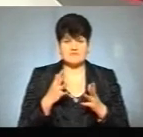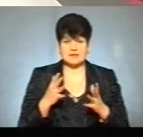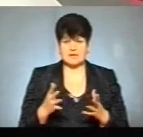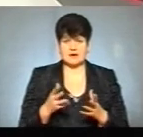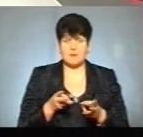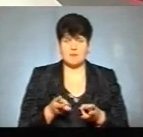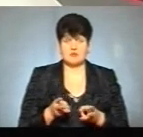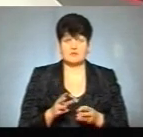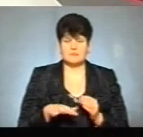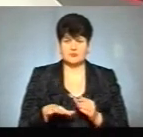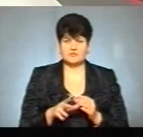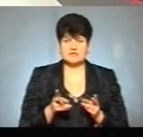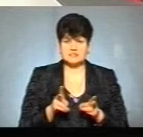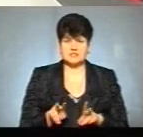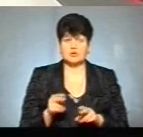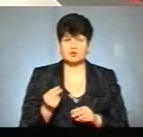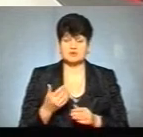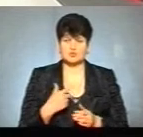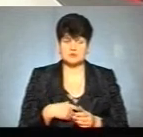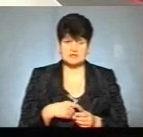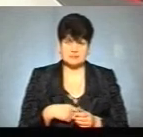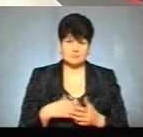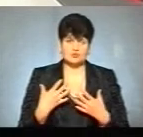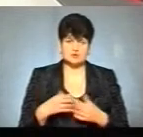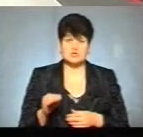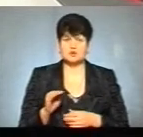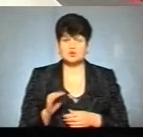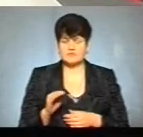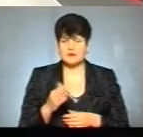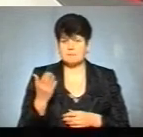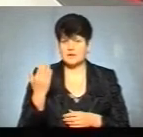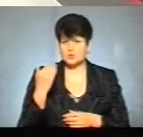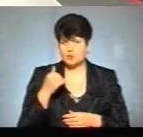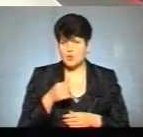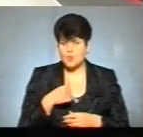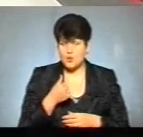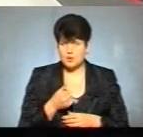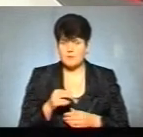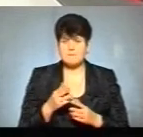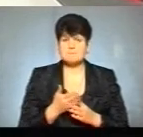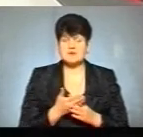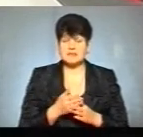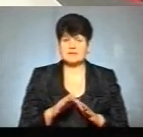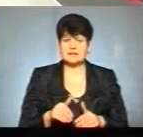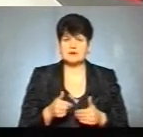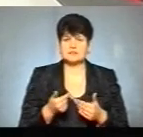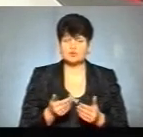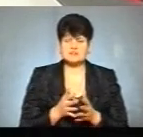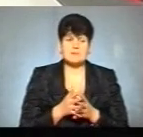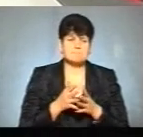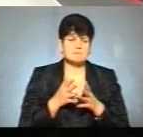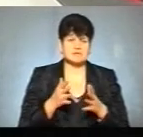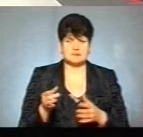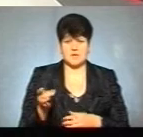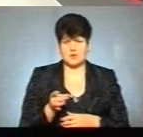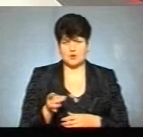вона залишає ці кошти в себе. Тому що вже з жовтня минулого року пільга надається в максимальному